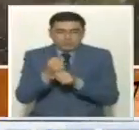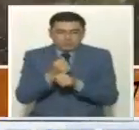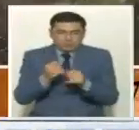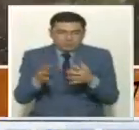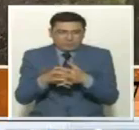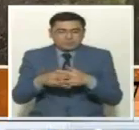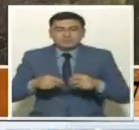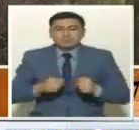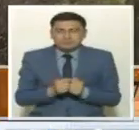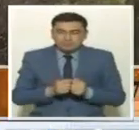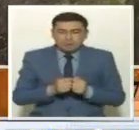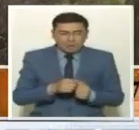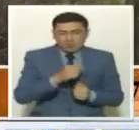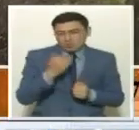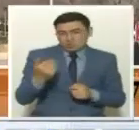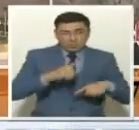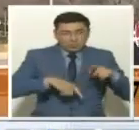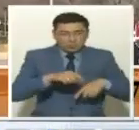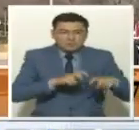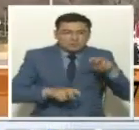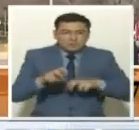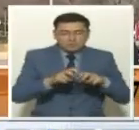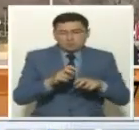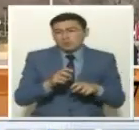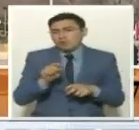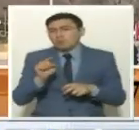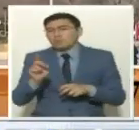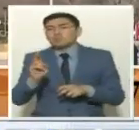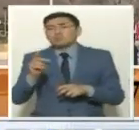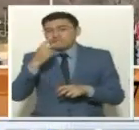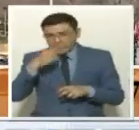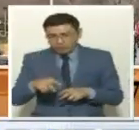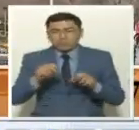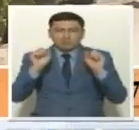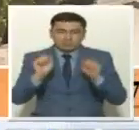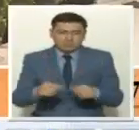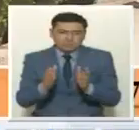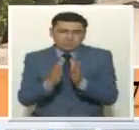beri izdeu jürüp jatkan İlyamanın tuğustarı körgen bilgen adam bolsa